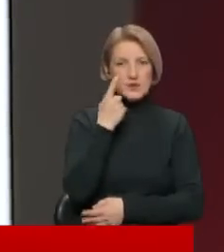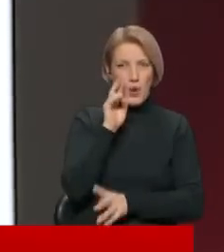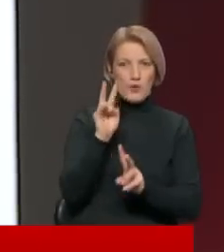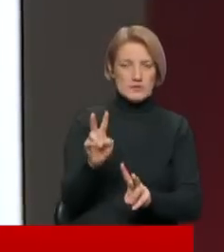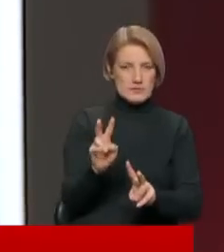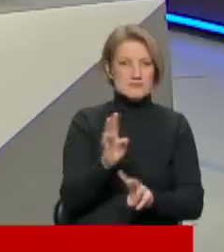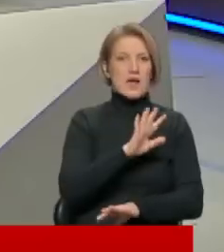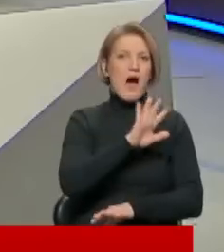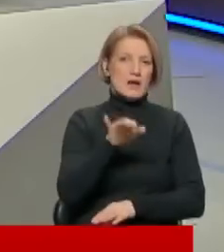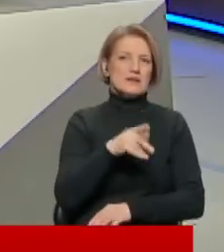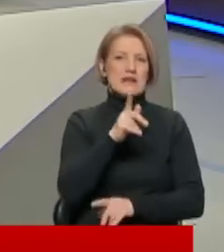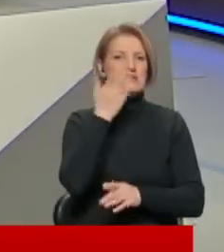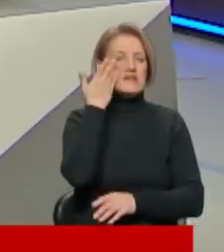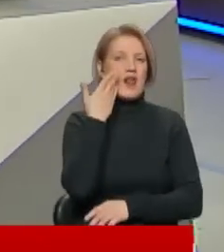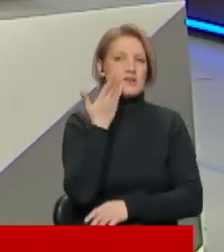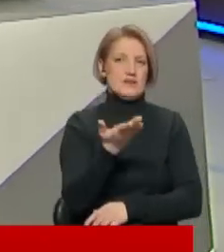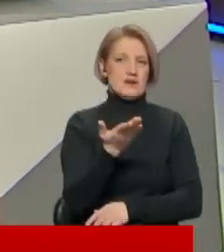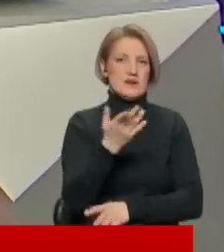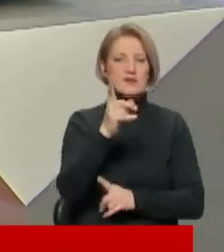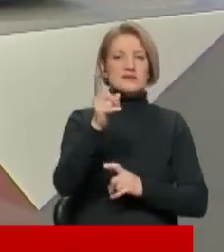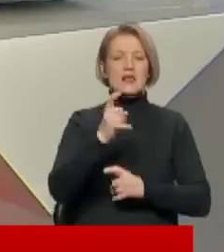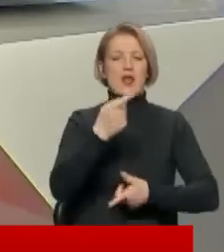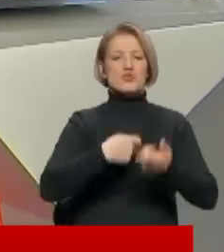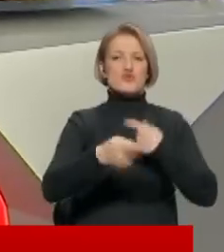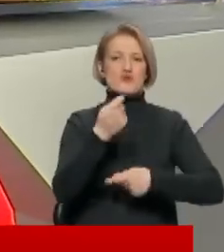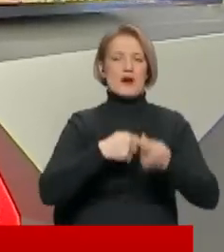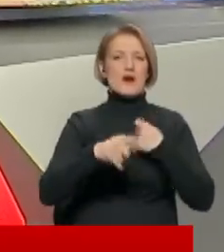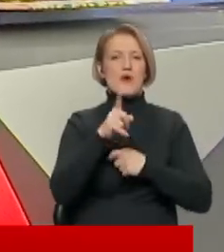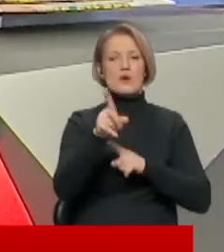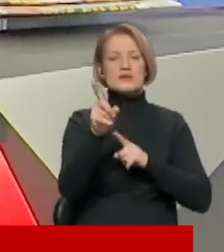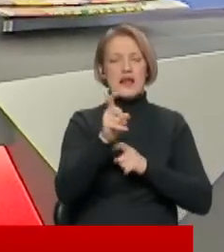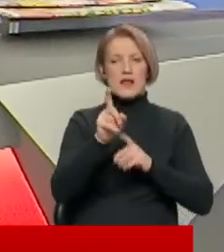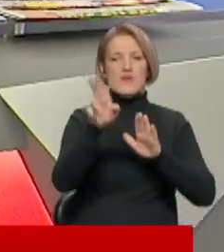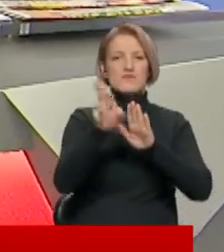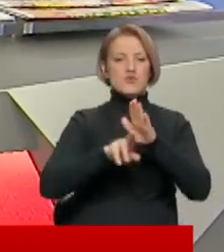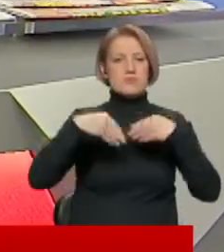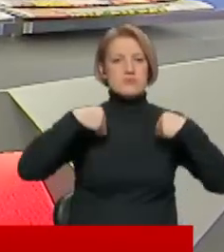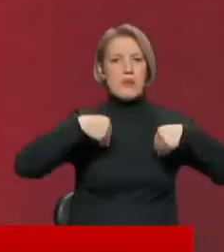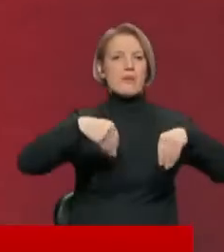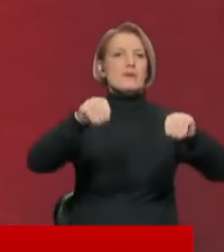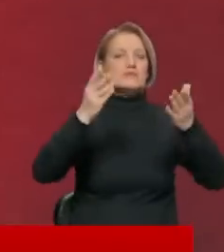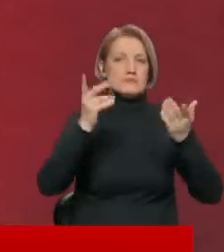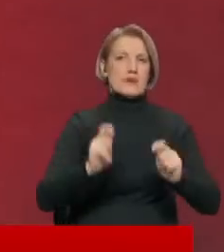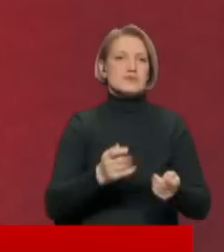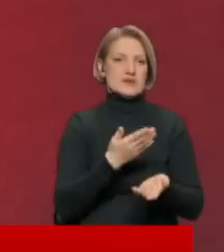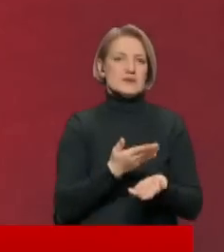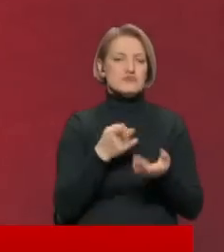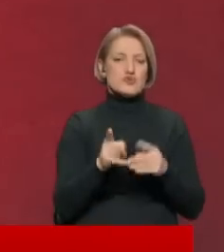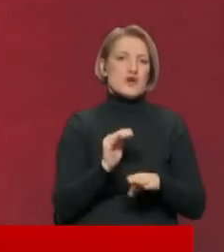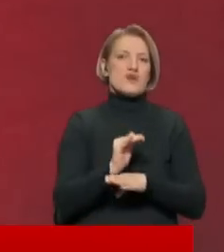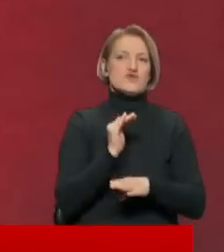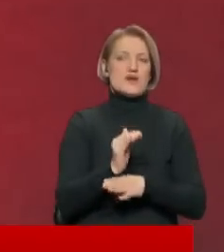önünde herkes de seyretmişti silah tüccarları da o silahları füzeleri satmayı tercih etmişti bunu